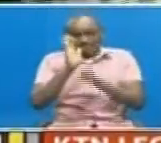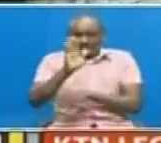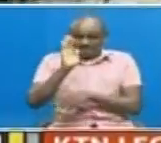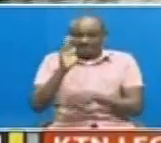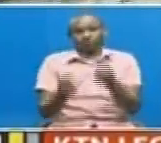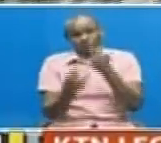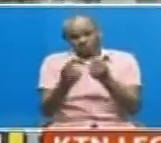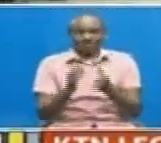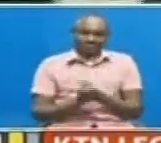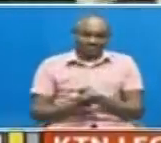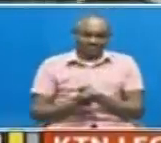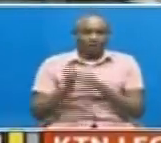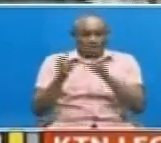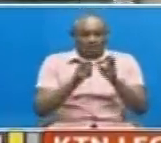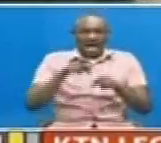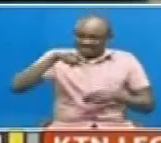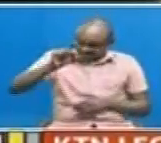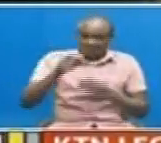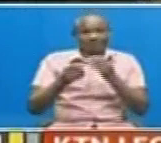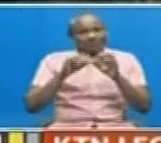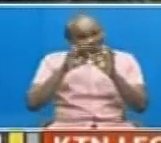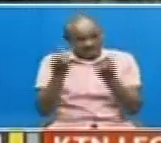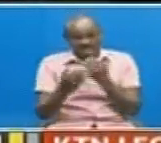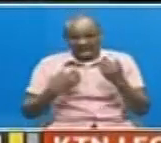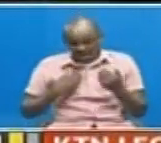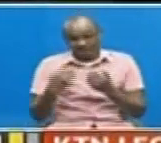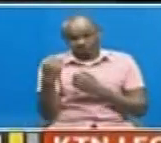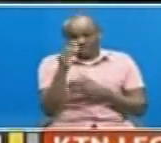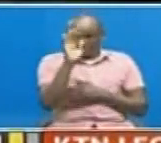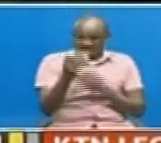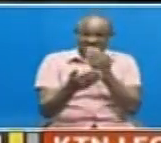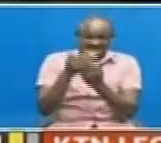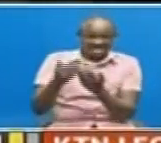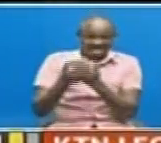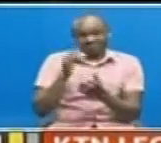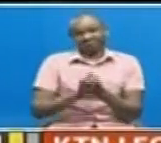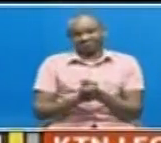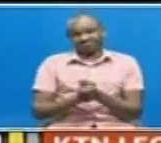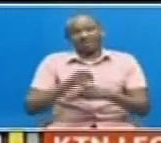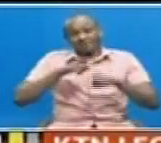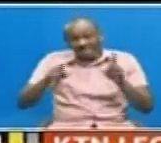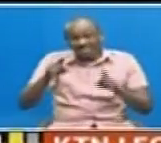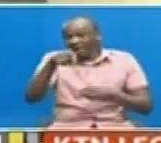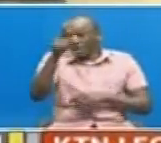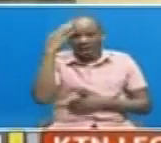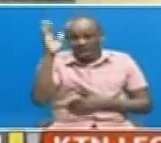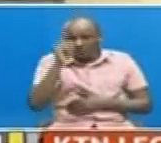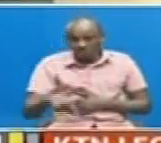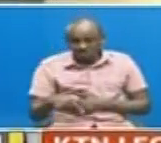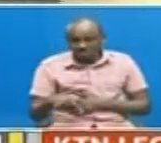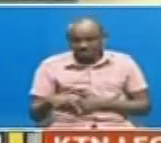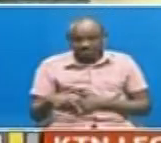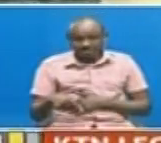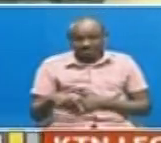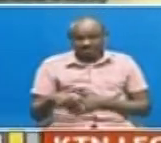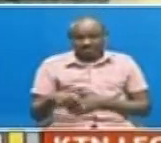masuala ya upishi. Ni mama mlezi anayewapa wanawe na saza hapa na pale, ila usichokijua